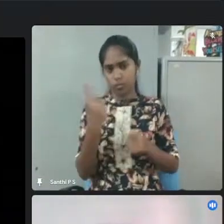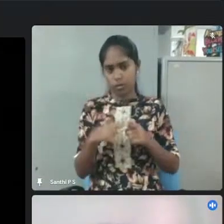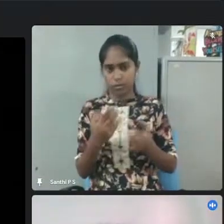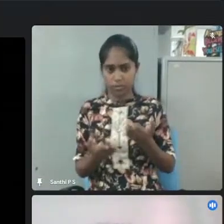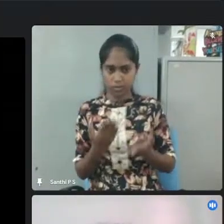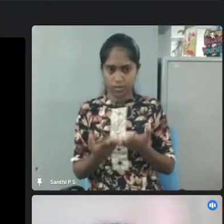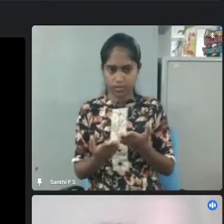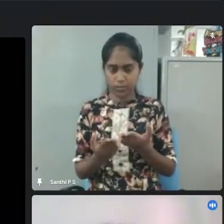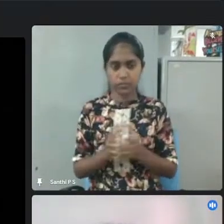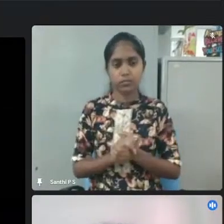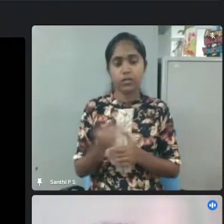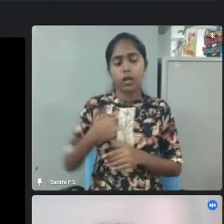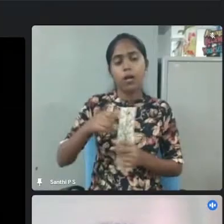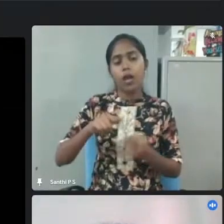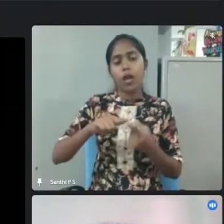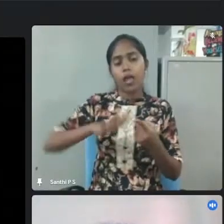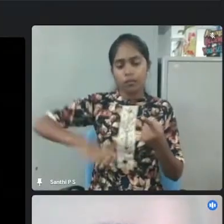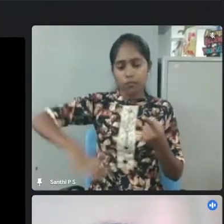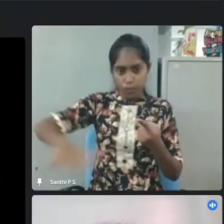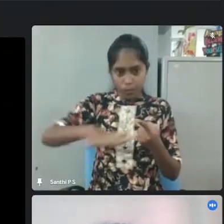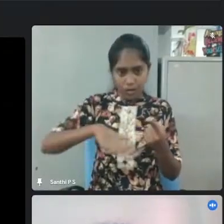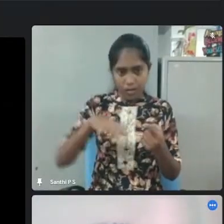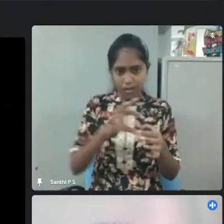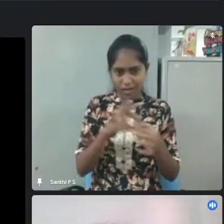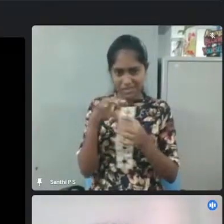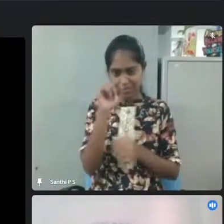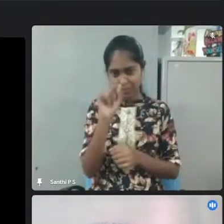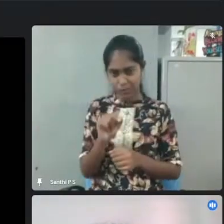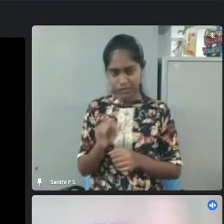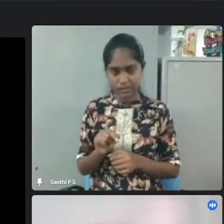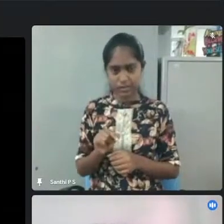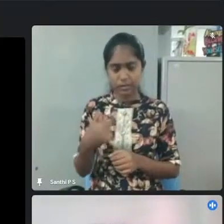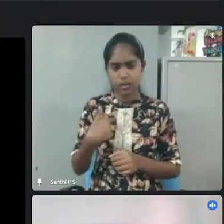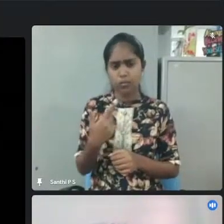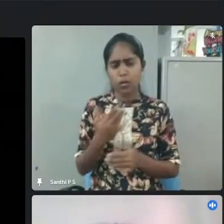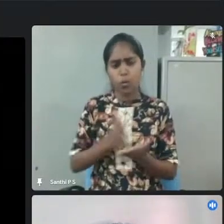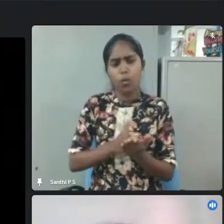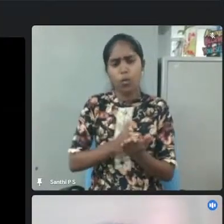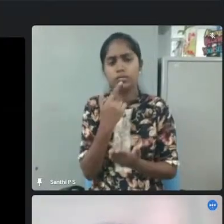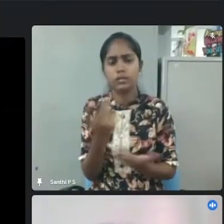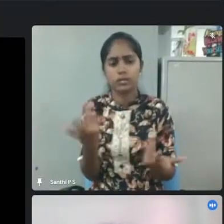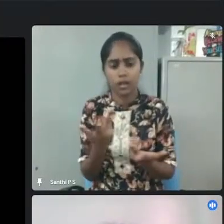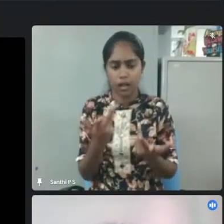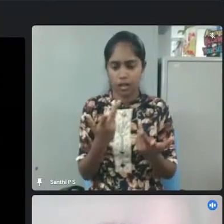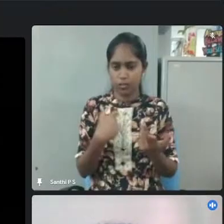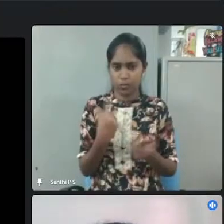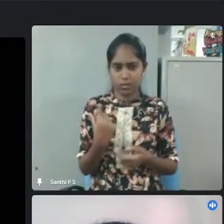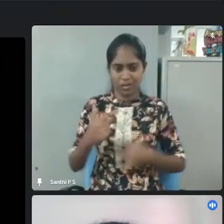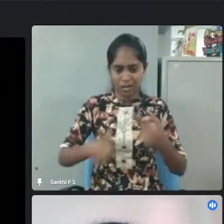ഇമ്മീഡിയറ്റ് സറൗണ്ടിങ് അല്ലെങ്കിൽ പരിസ്ഥിതി ഘടകങ്ങളിൽ നമ്മൾ പലപ്പോഴും പറയുന്നത് ഉപയോഗിക്കേണ്ട ഉപകരണങ്ങൾ, ഇപ്പൊ